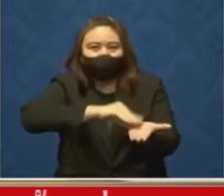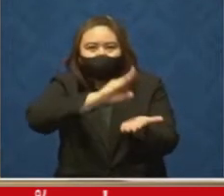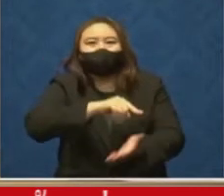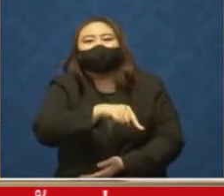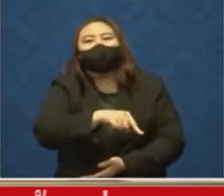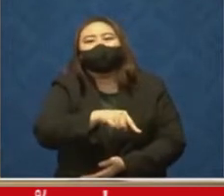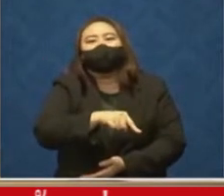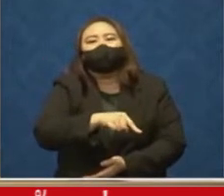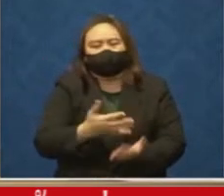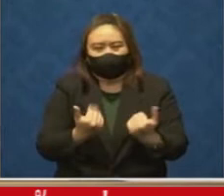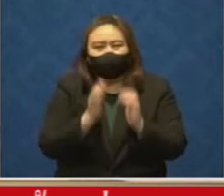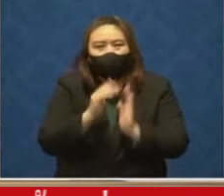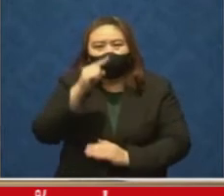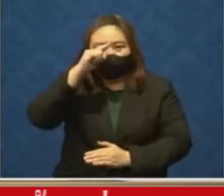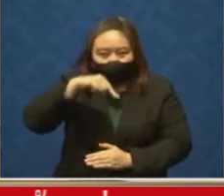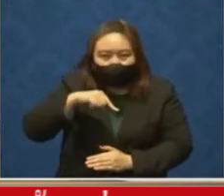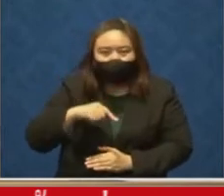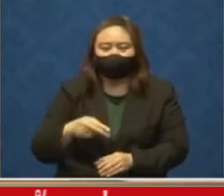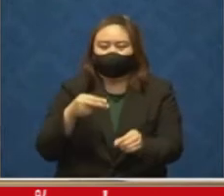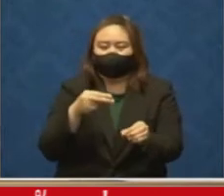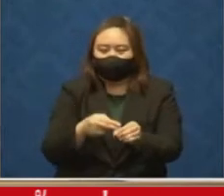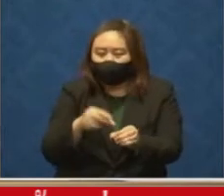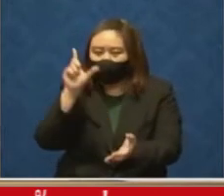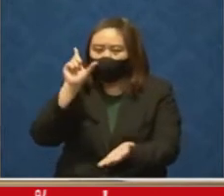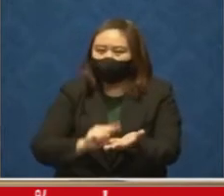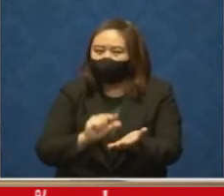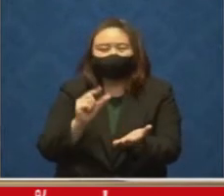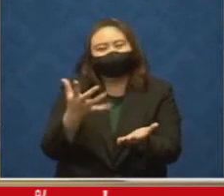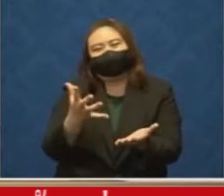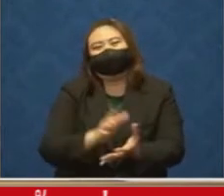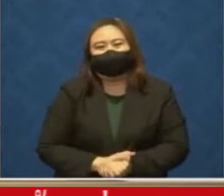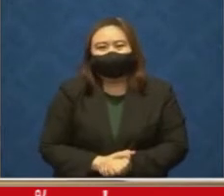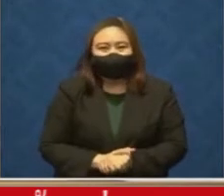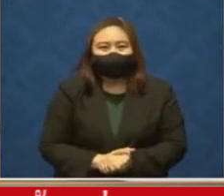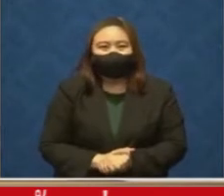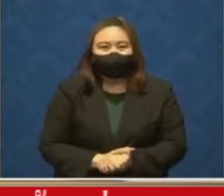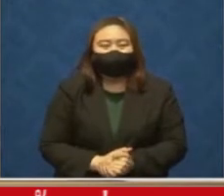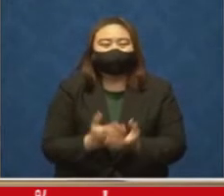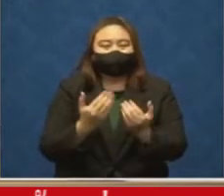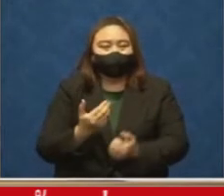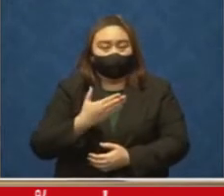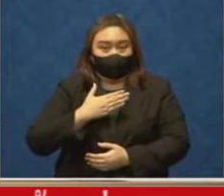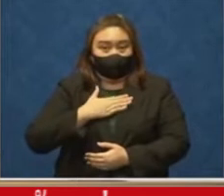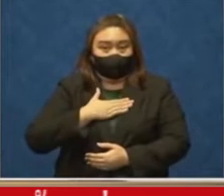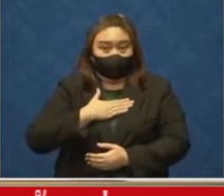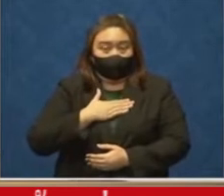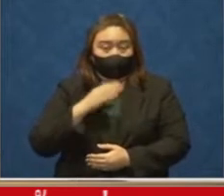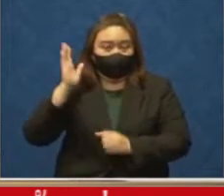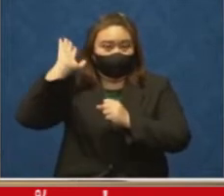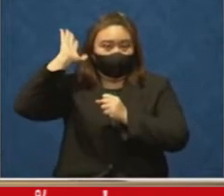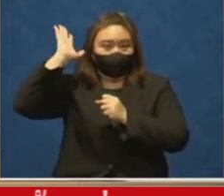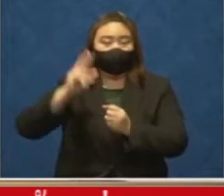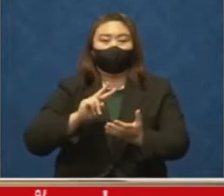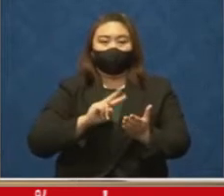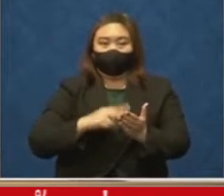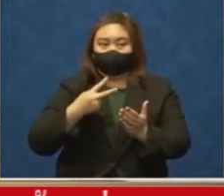นไปอครับแบบนี้เหครั พน้ปชาชนคนไทยเนี่ย จะใช้น้มนได้ดี้ถูกทานท่ครับ ผมกลาวห